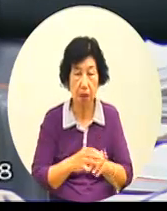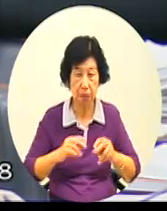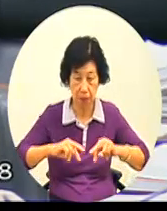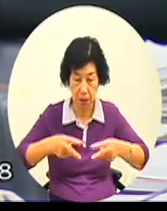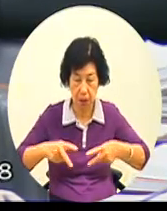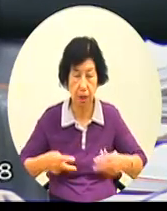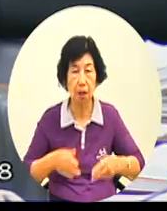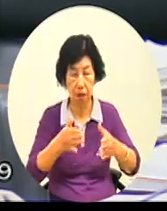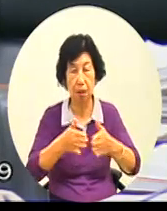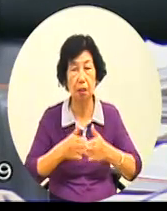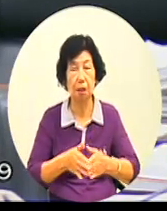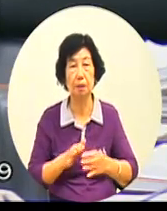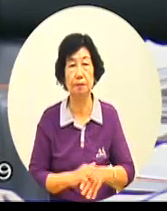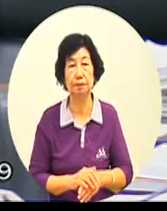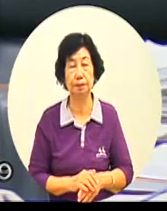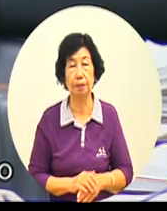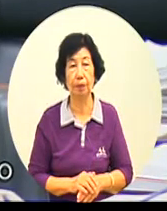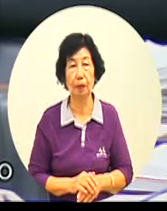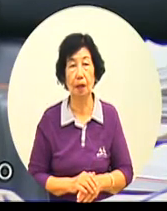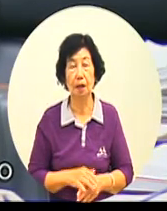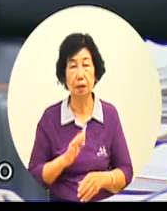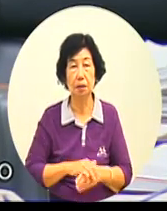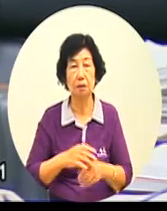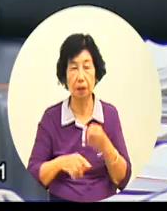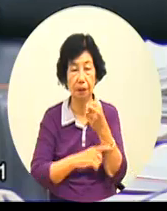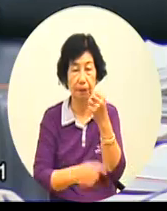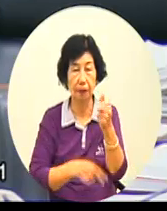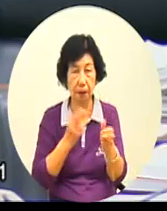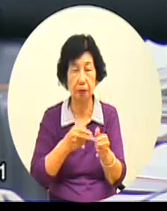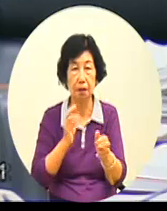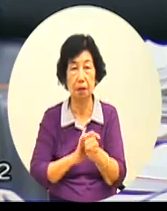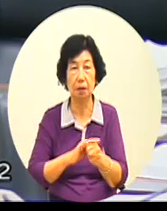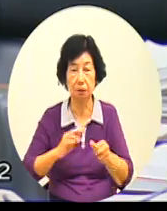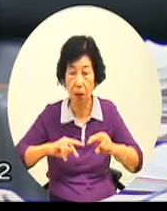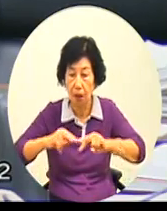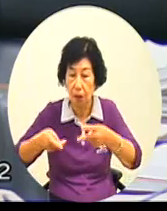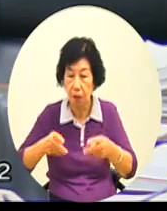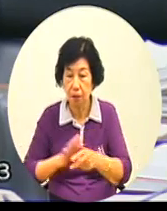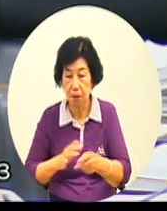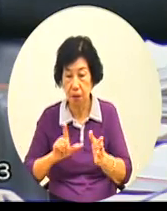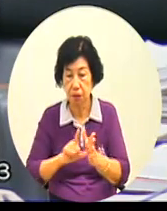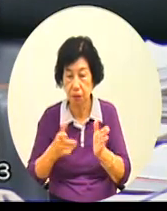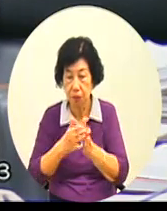法令里头常常会有改善期，可是我们的劳检